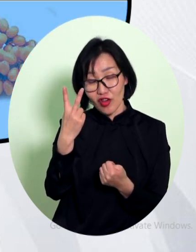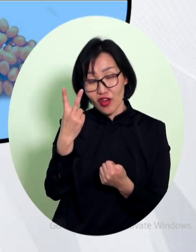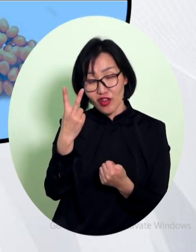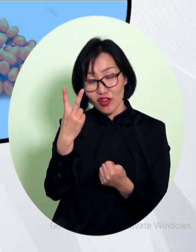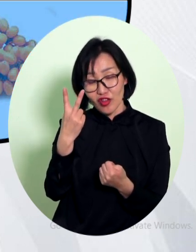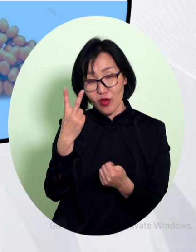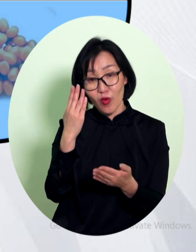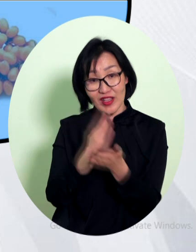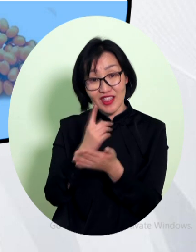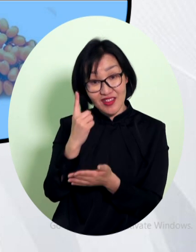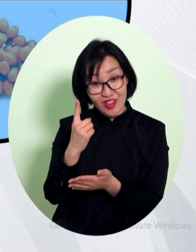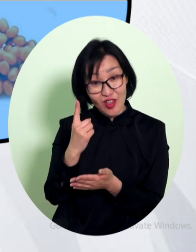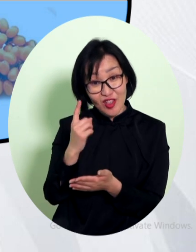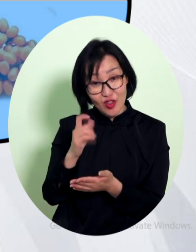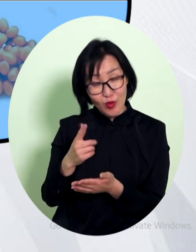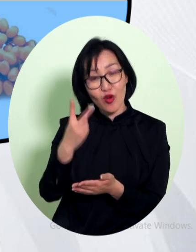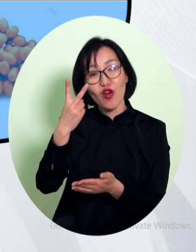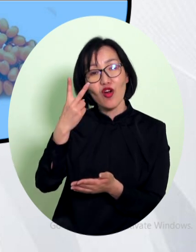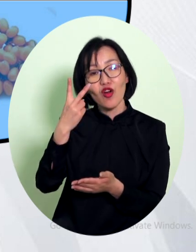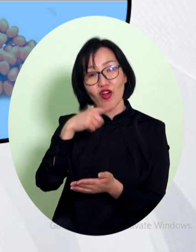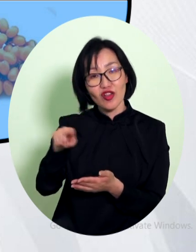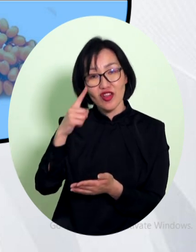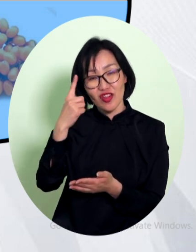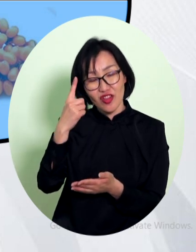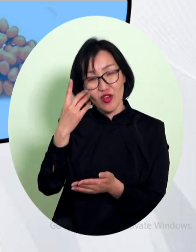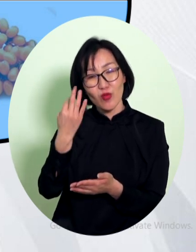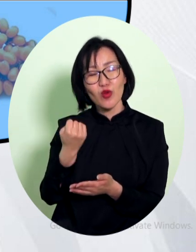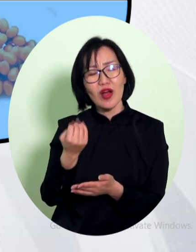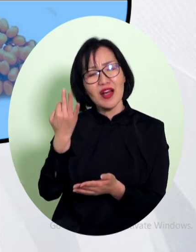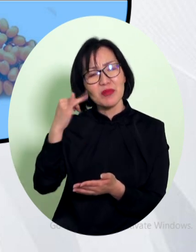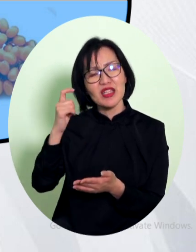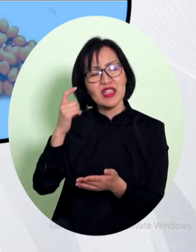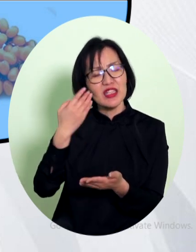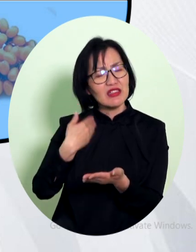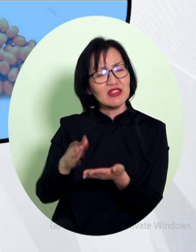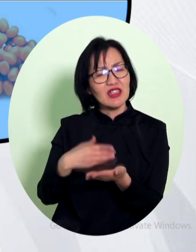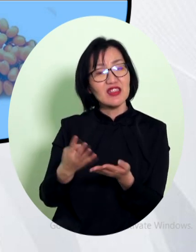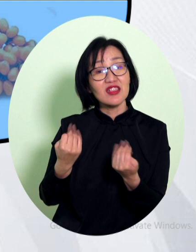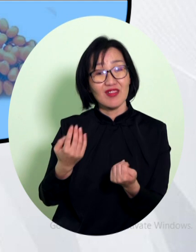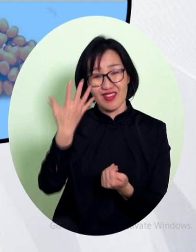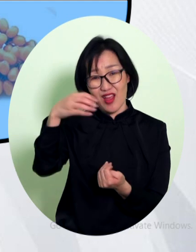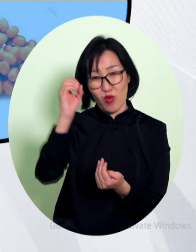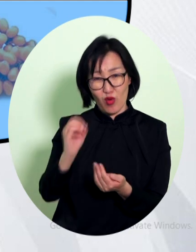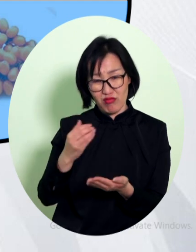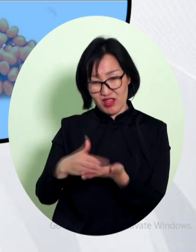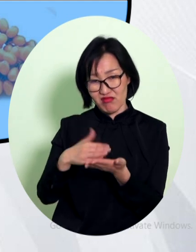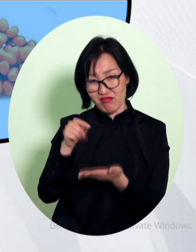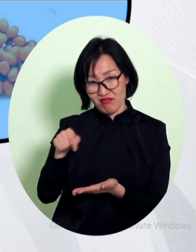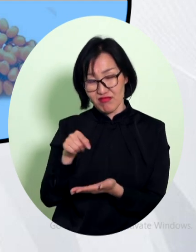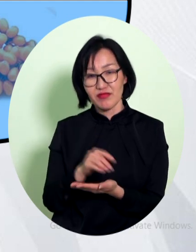2:1 хэсэг буюу хэдэн хувь байна чацарган? Чацарган хамгийн их зарагдсан 50% нь эзэлж байна.